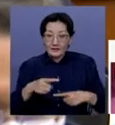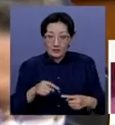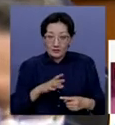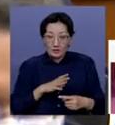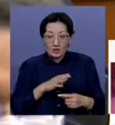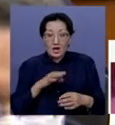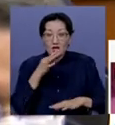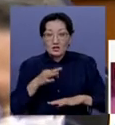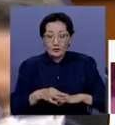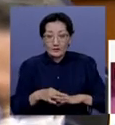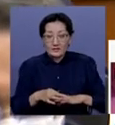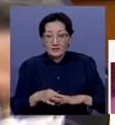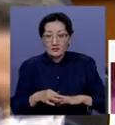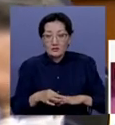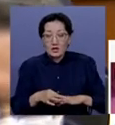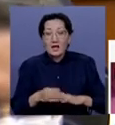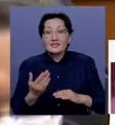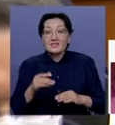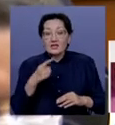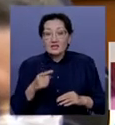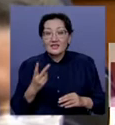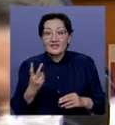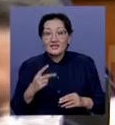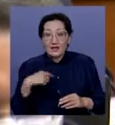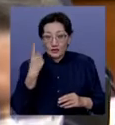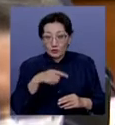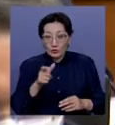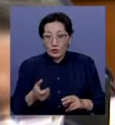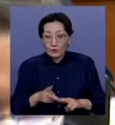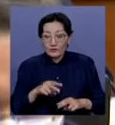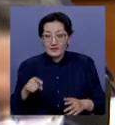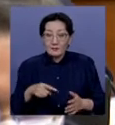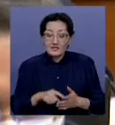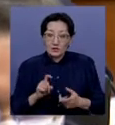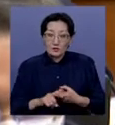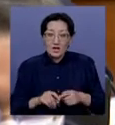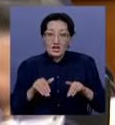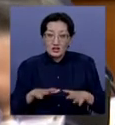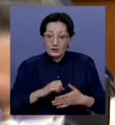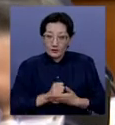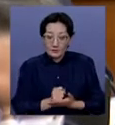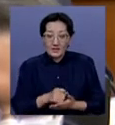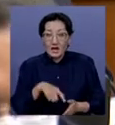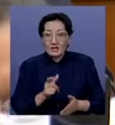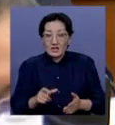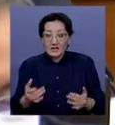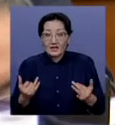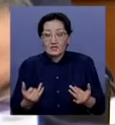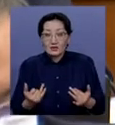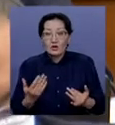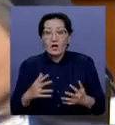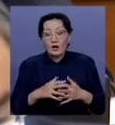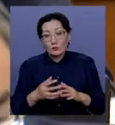қайтарылды. Жауапкершілікке келер болсақ, сіз айтқан 2 тұлға аталған мәселе бойынша шешім қабылдаған адамдар. Қазір олар